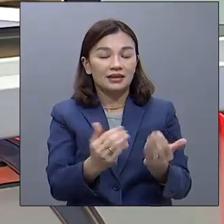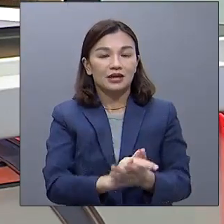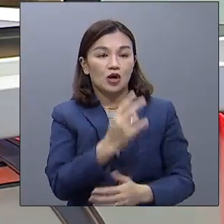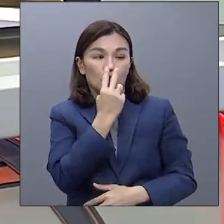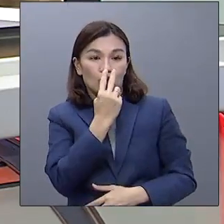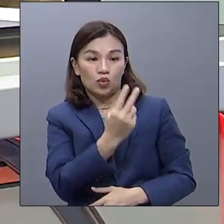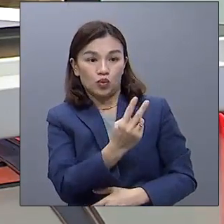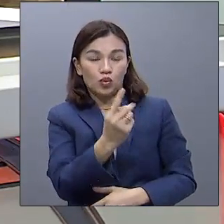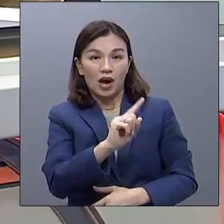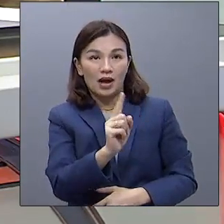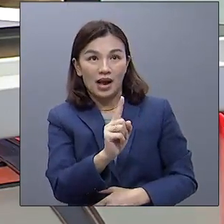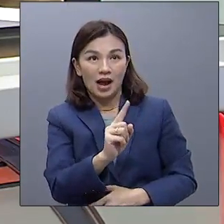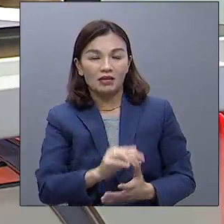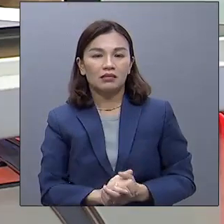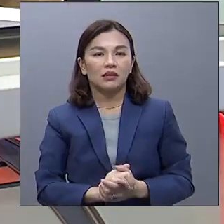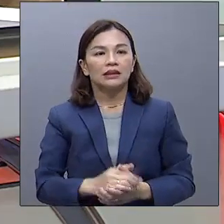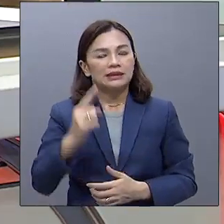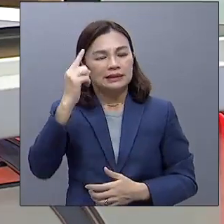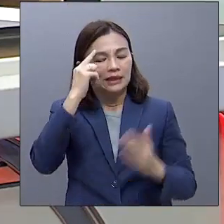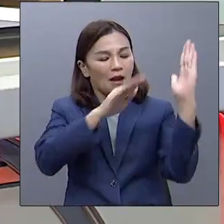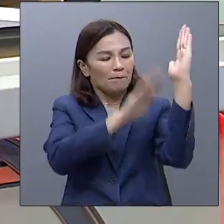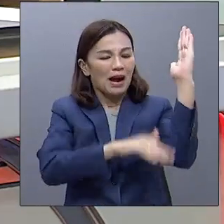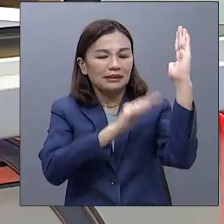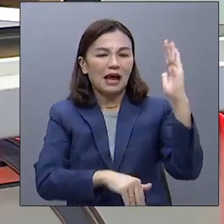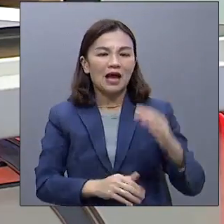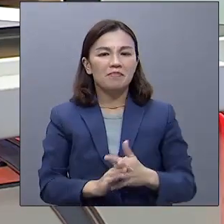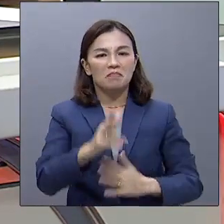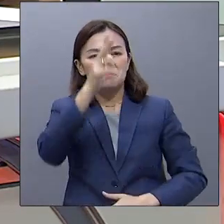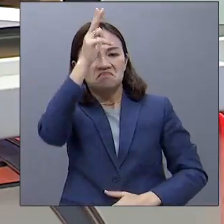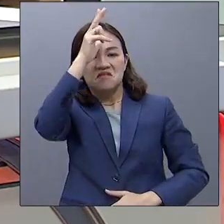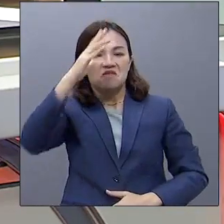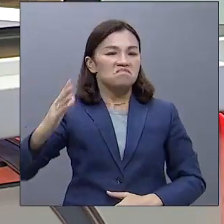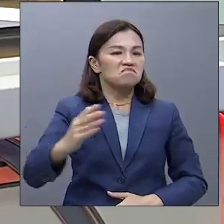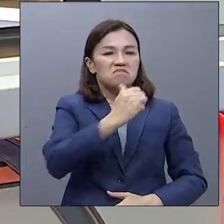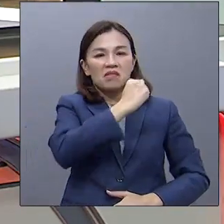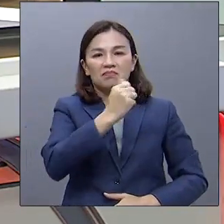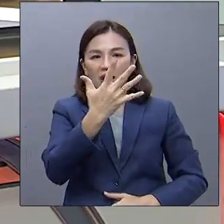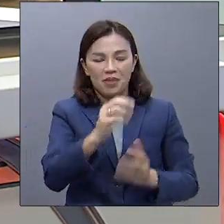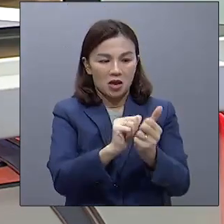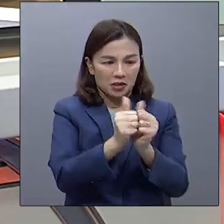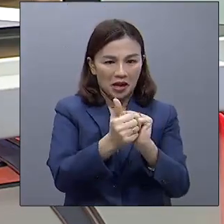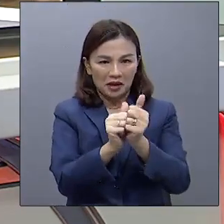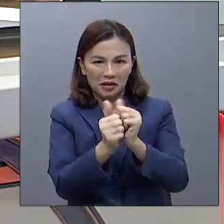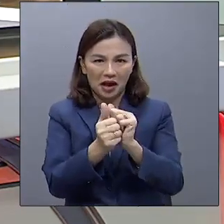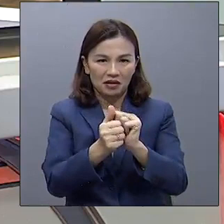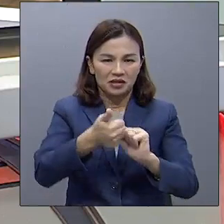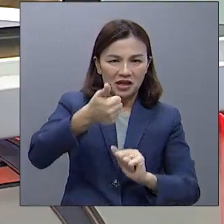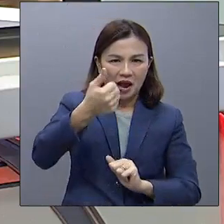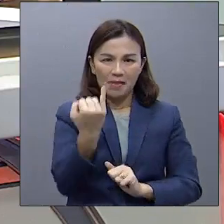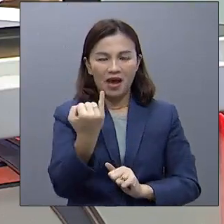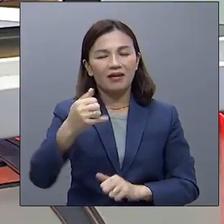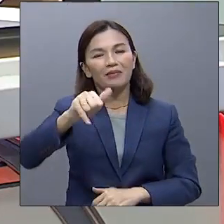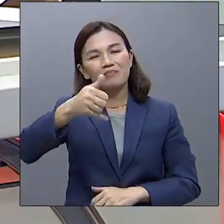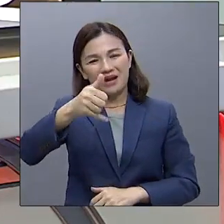องว่าไม่มีใครเป็นเจ้าของพื้นที่โดยเบ็ดเสร็จเด็ดขาดการขับเคี่ยวกันยังคงพลิกผันได้ตลอดก็คงจะไม่ผิดนัก